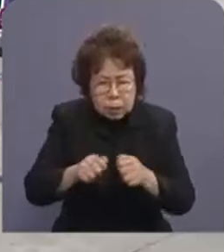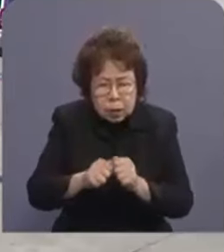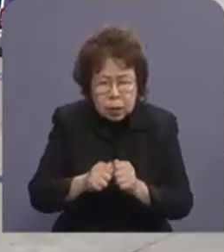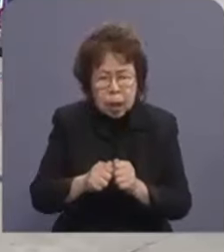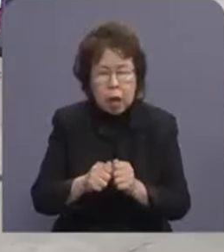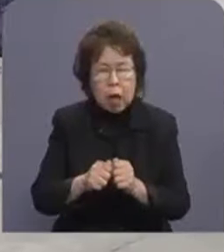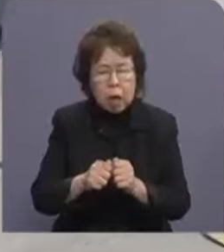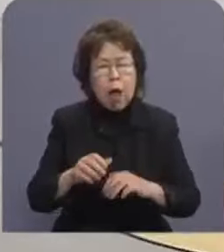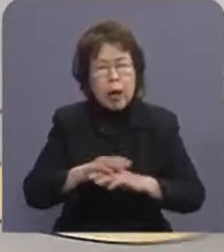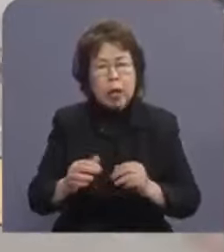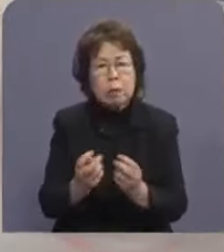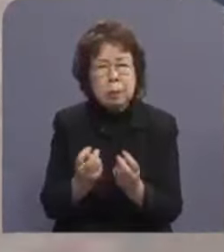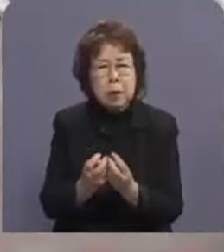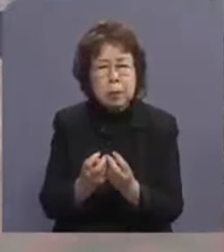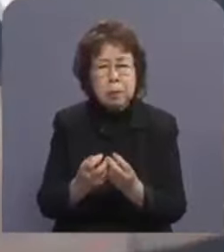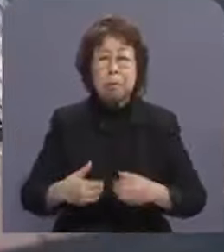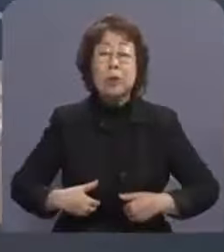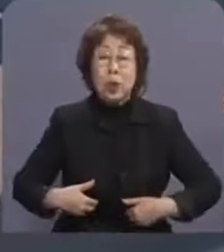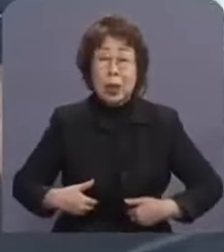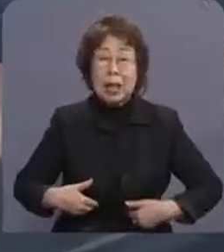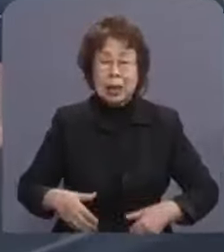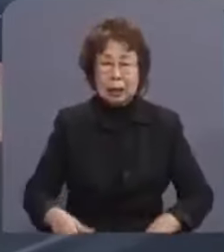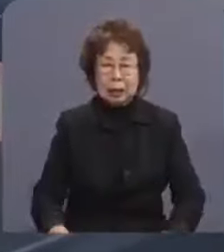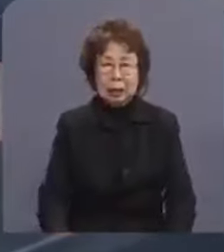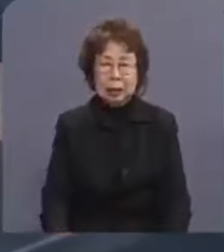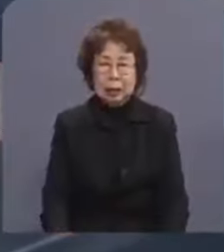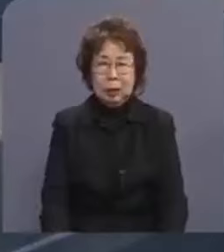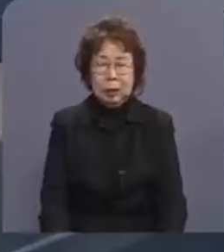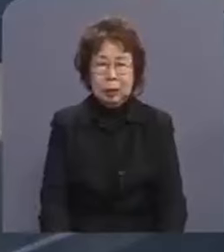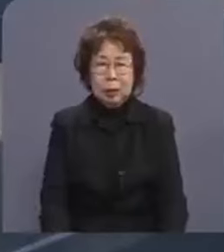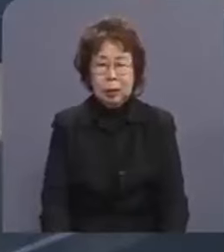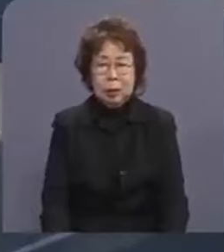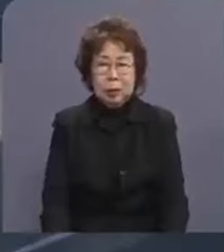필요해 보입니다 KBS 뉴스 최지원입니다